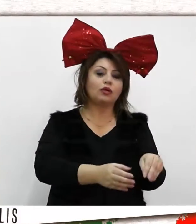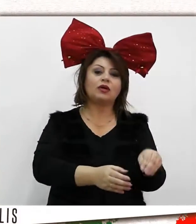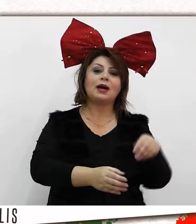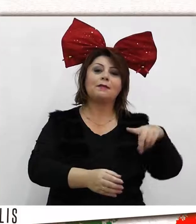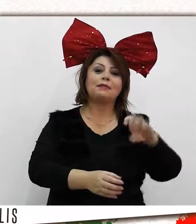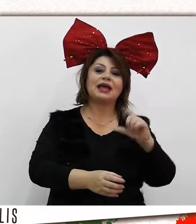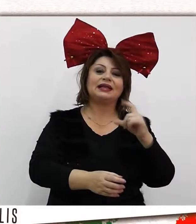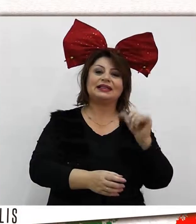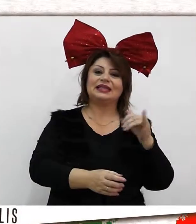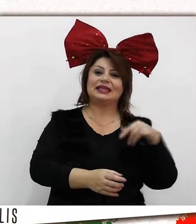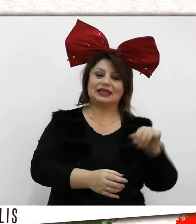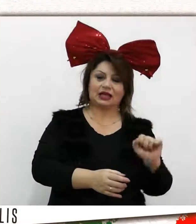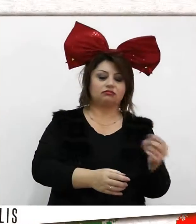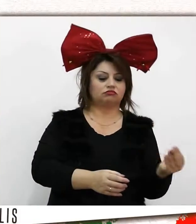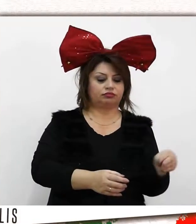la pectina.